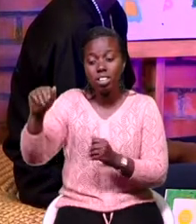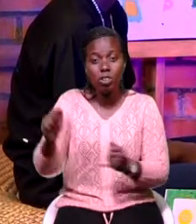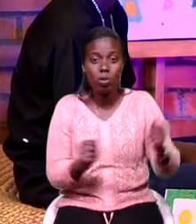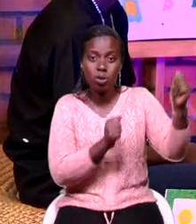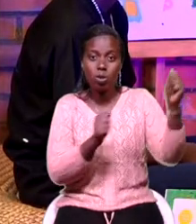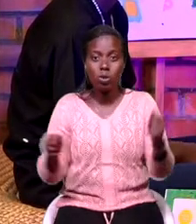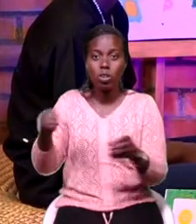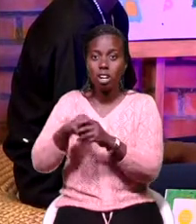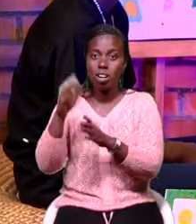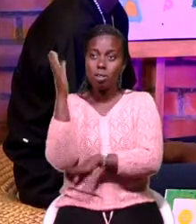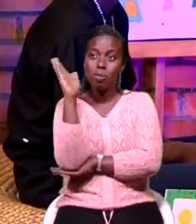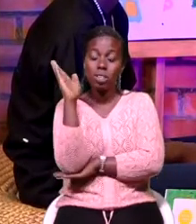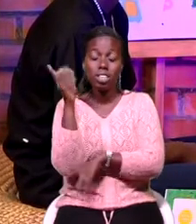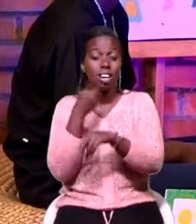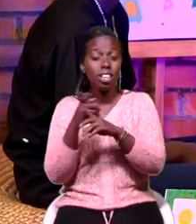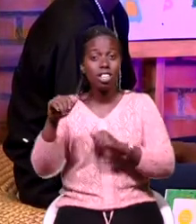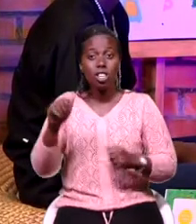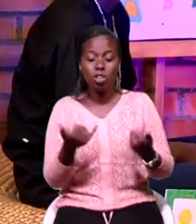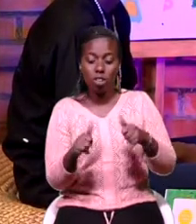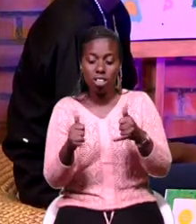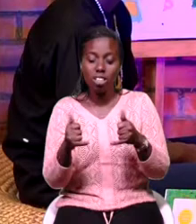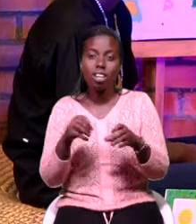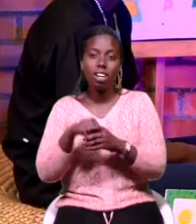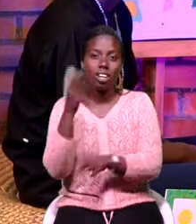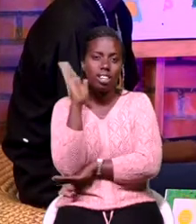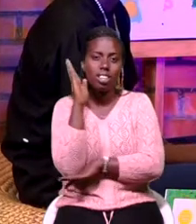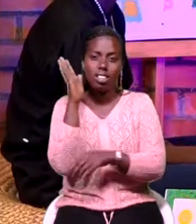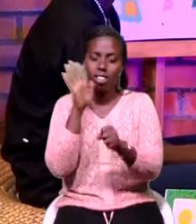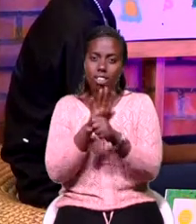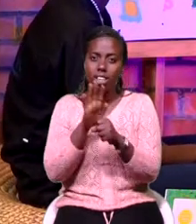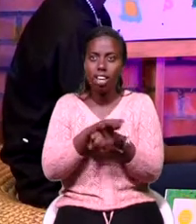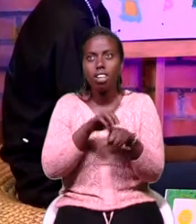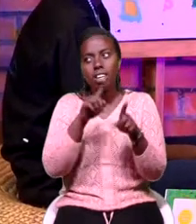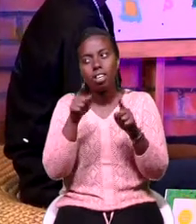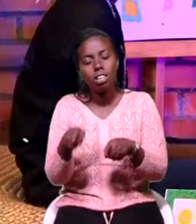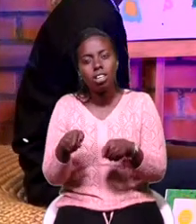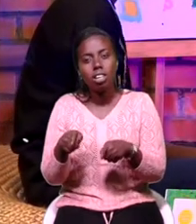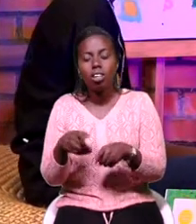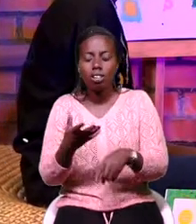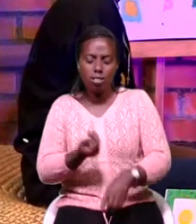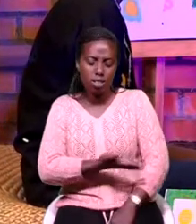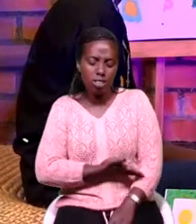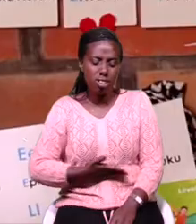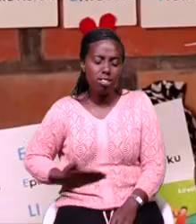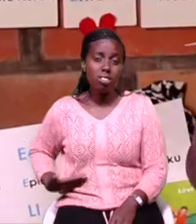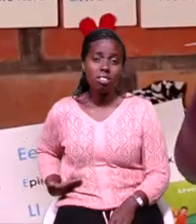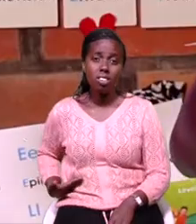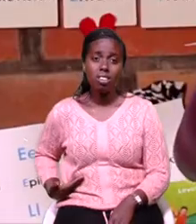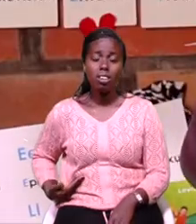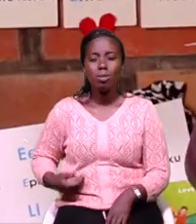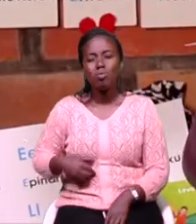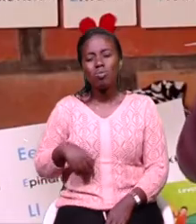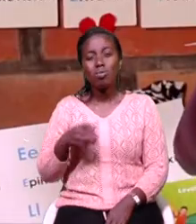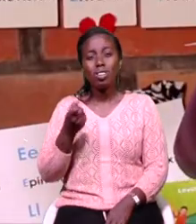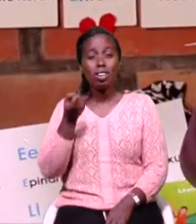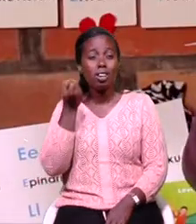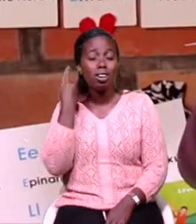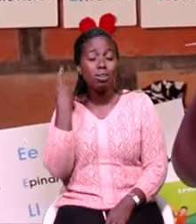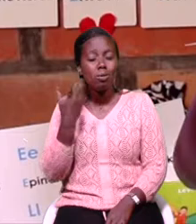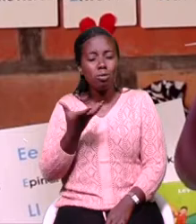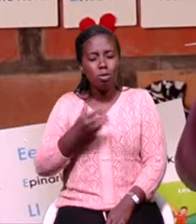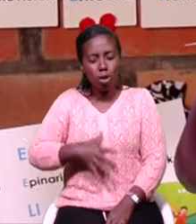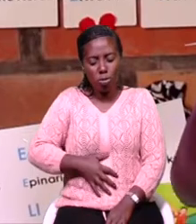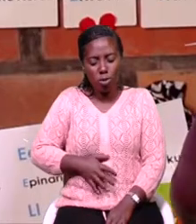mu biti, ariko iyo akinaga, agakina n'igiti cyane, yageragaho inzara ikamwica. Akumva mu